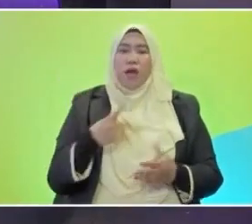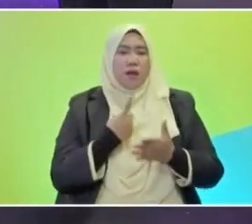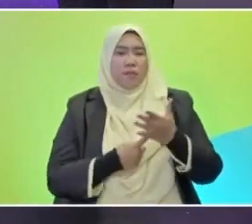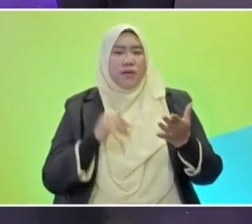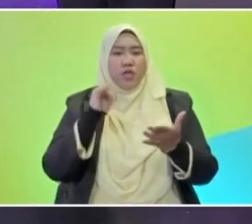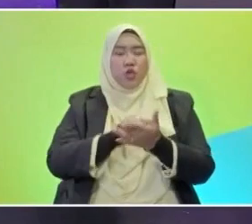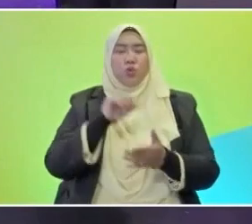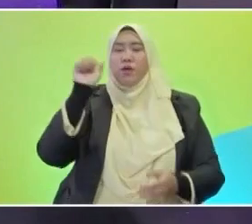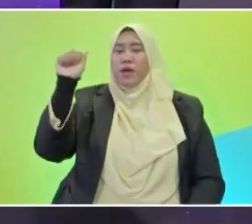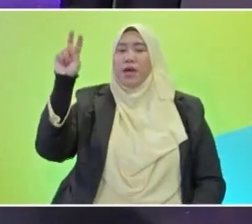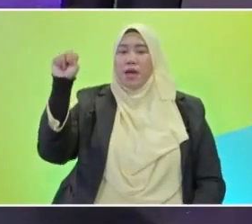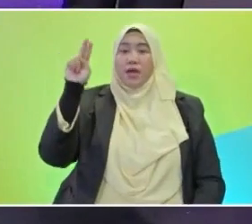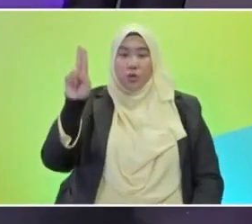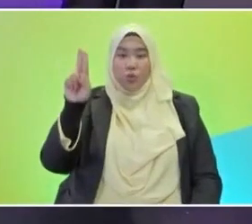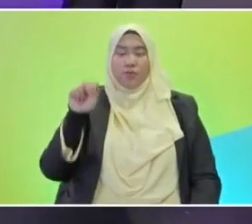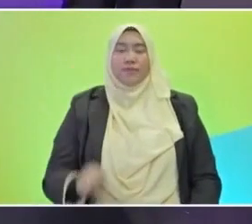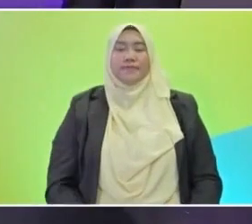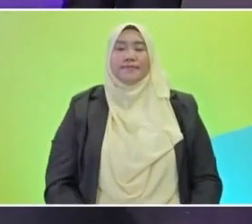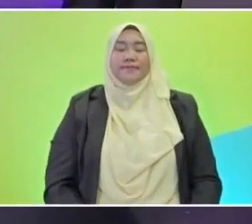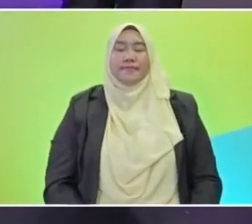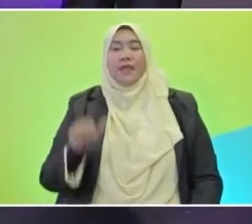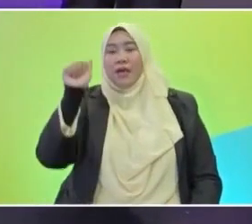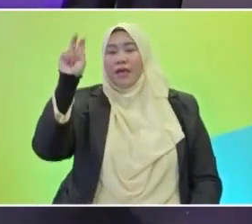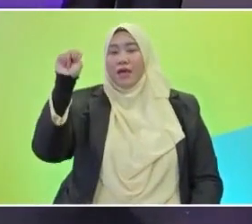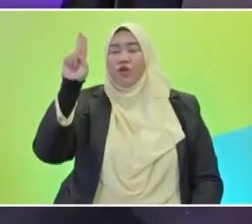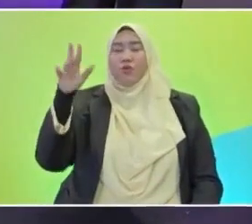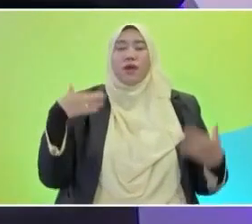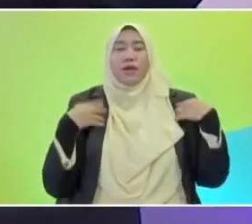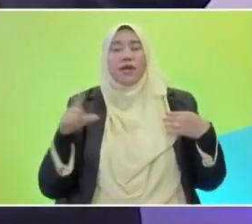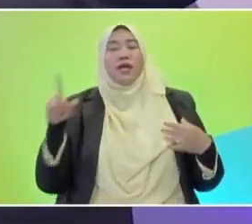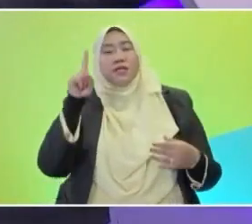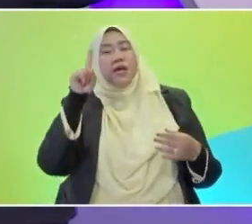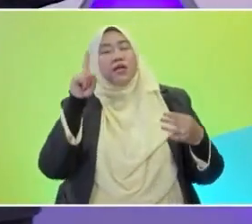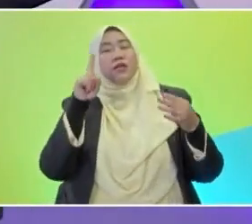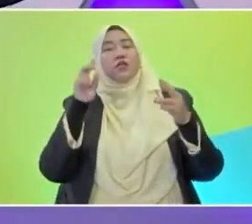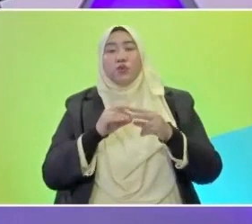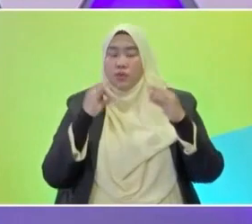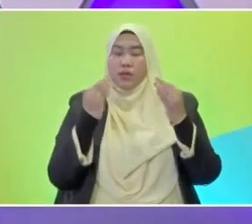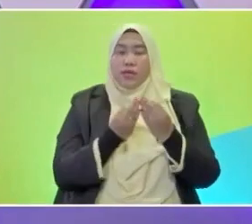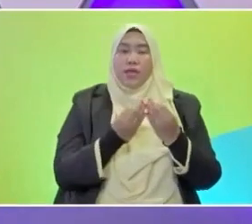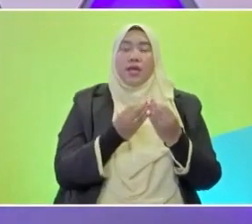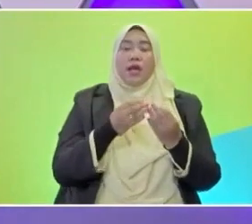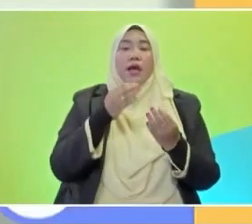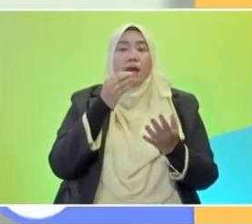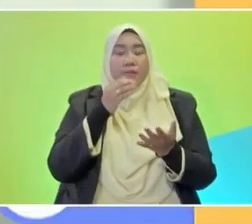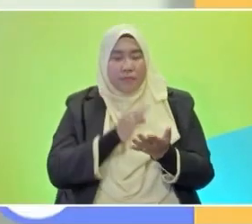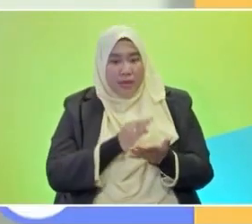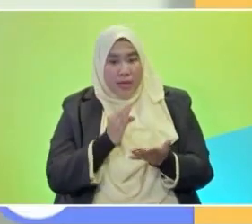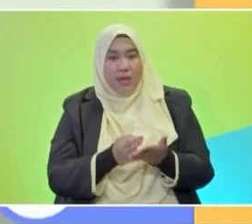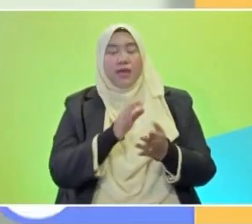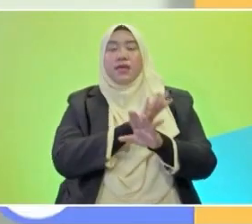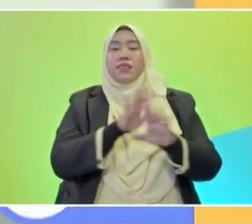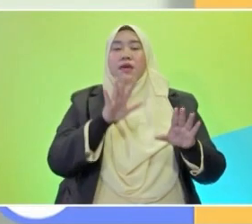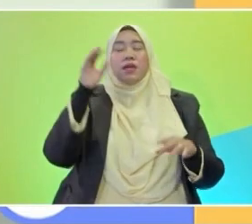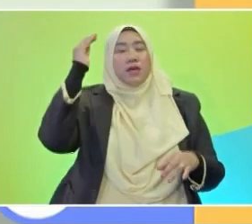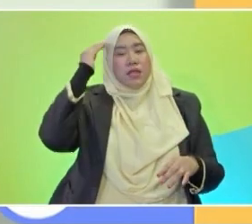ataupun istilah yang sesuai anuilah sesuatu nilai atau bilangan yang tidak diketahui daripada